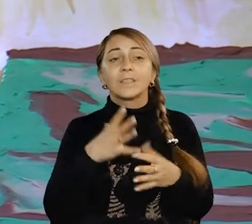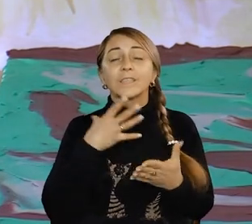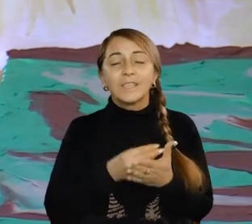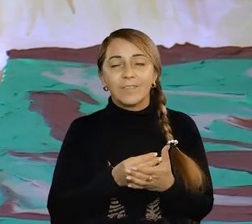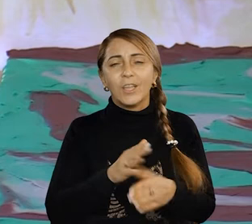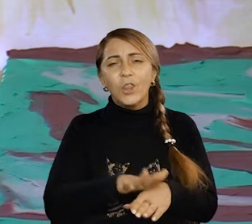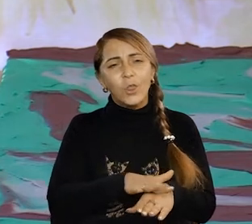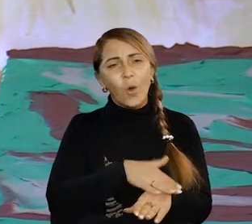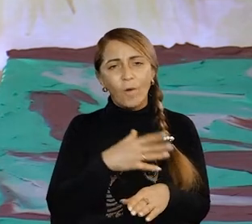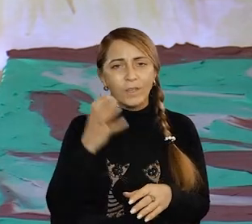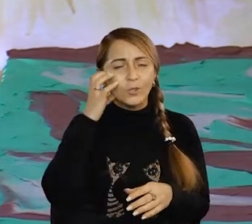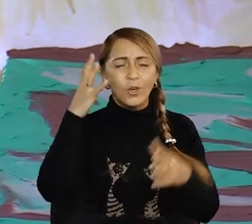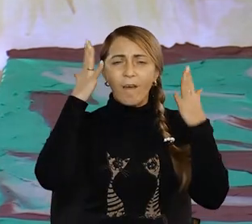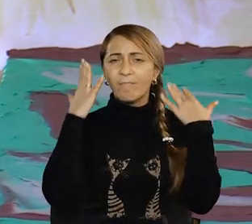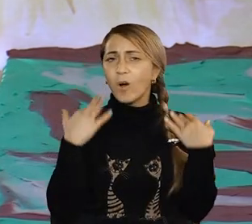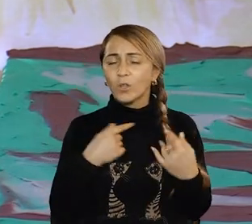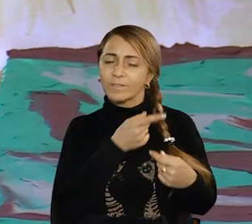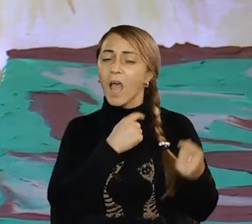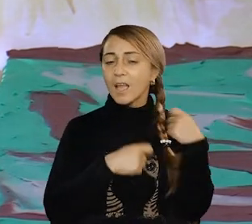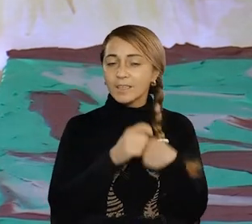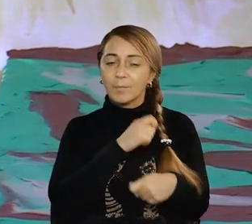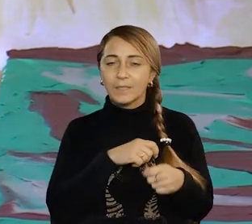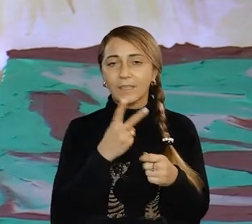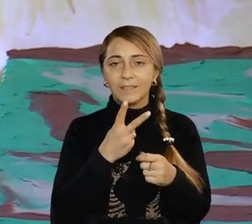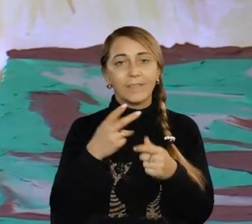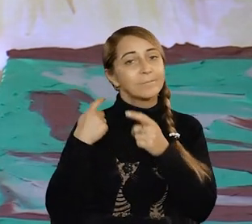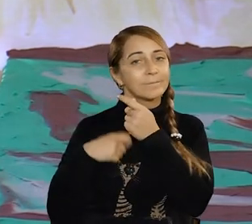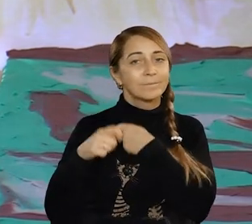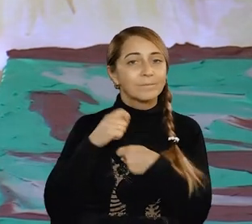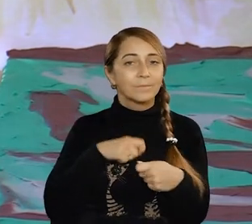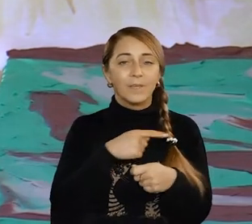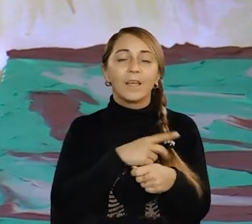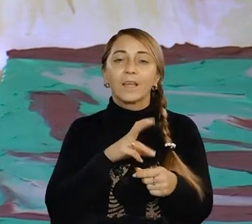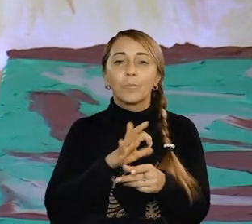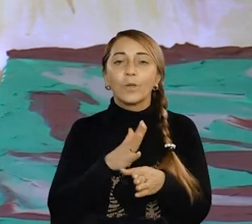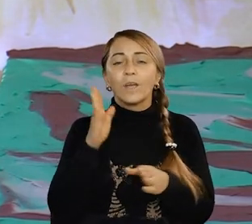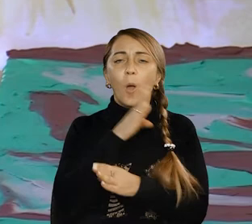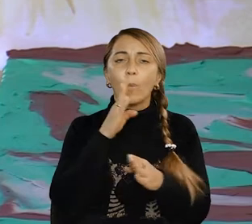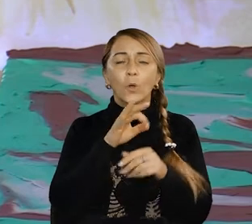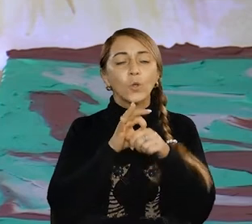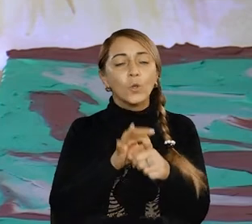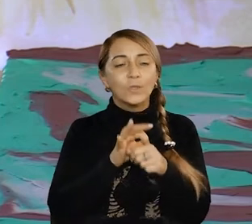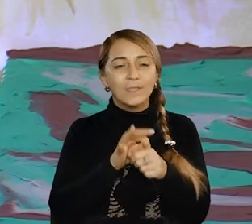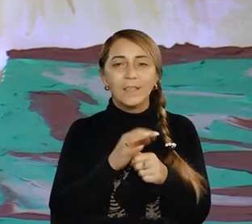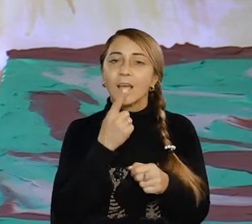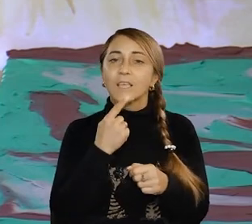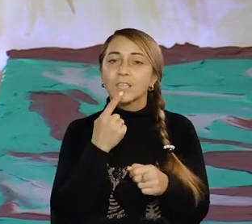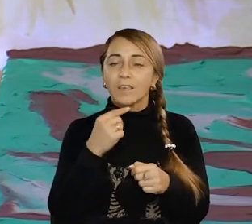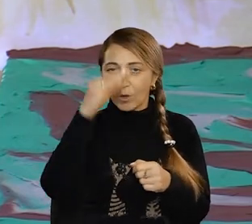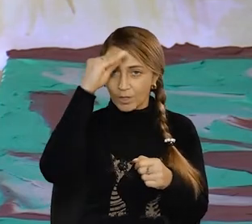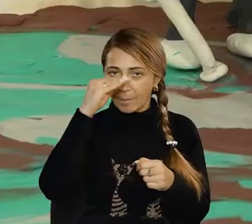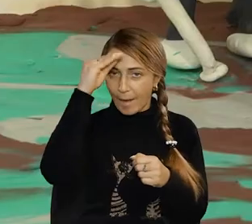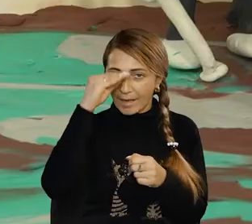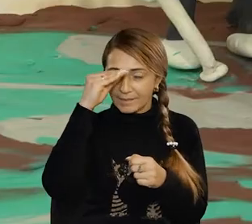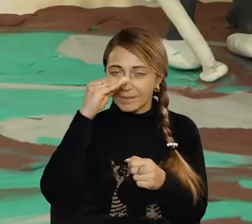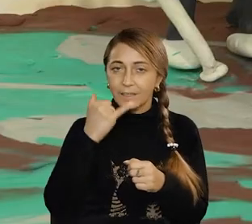Своє довге чорне волосся вона заплітала у дві кіски. За будь-якої погоди носила червоного бейса на